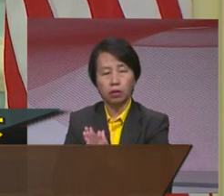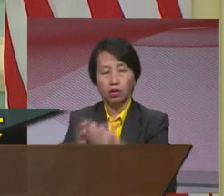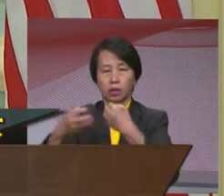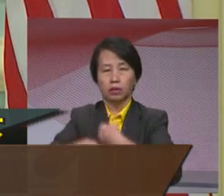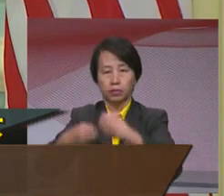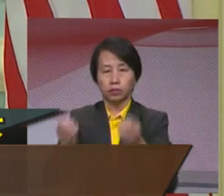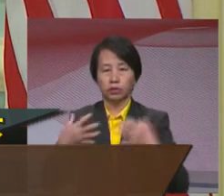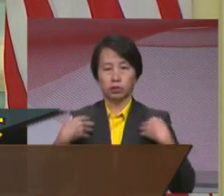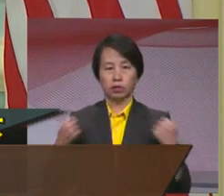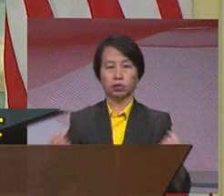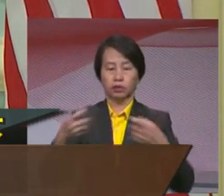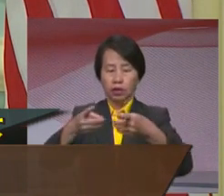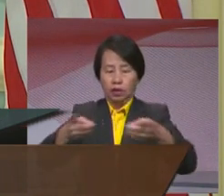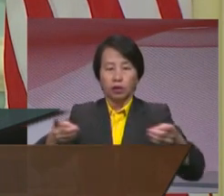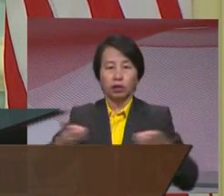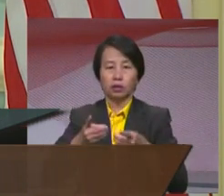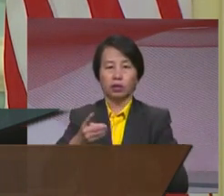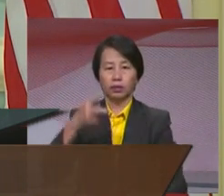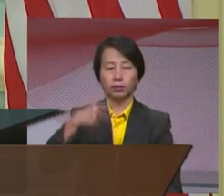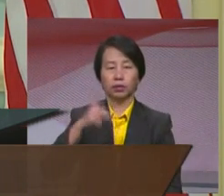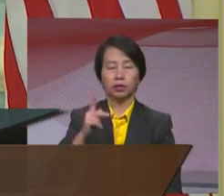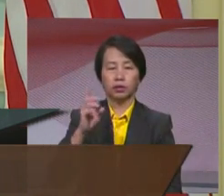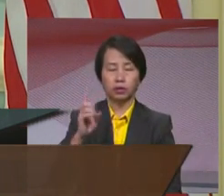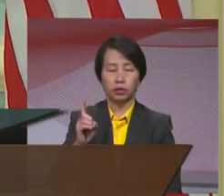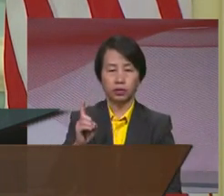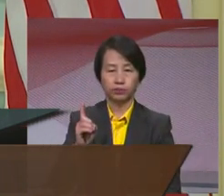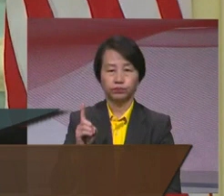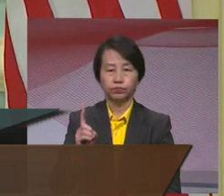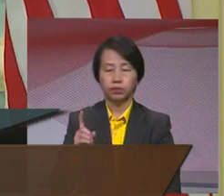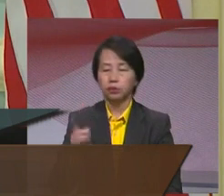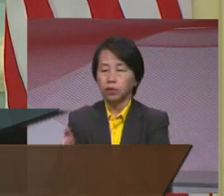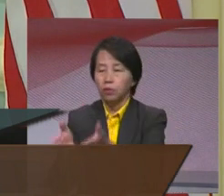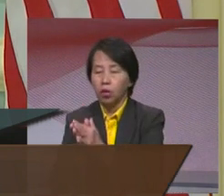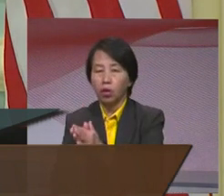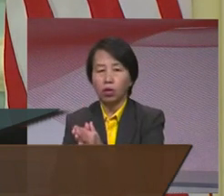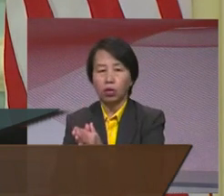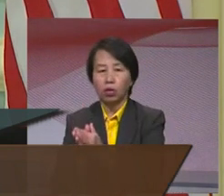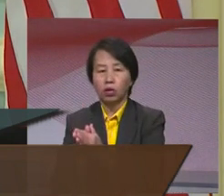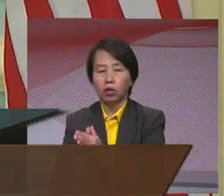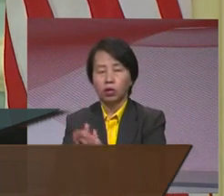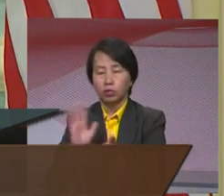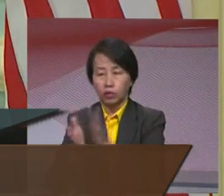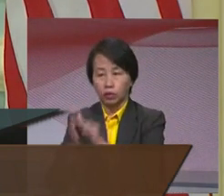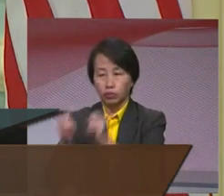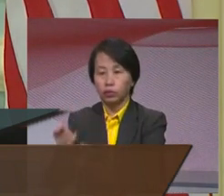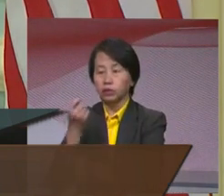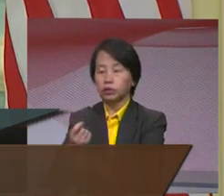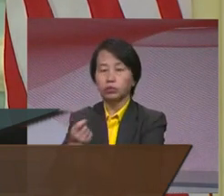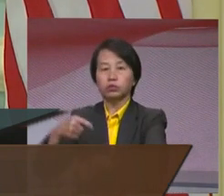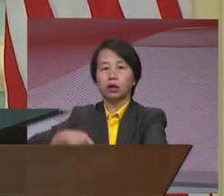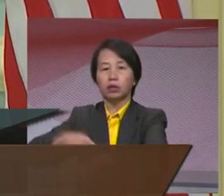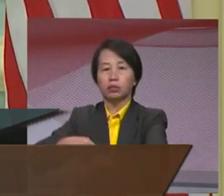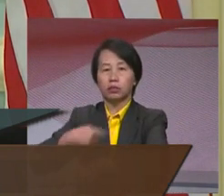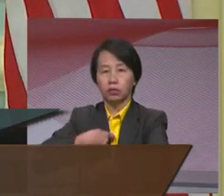pejabat kesihatan daerah PKD, pejabat kesihatan daerah supaya dapat ditentukan time untuk